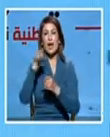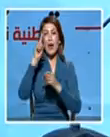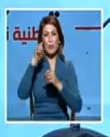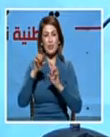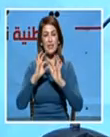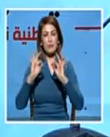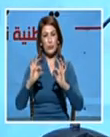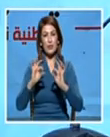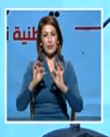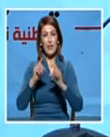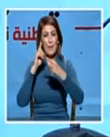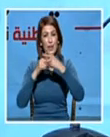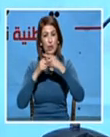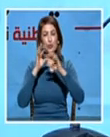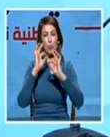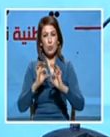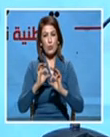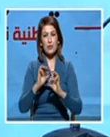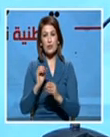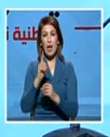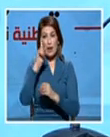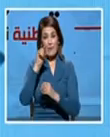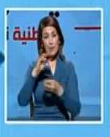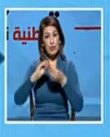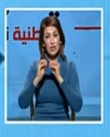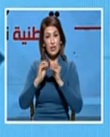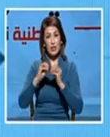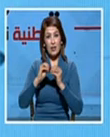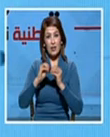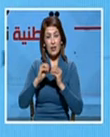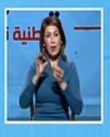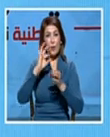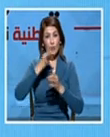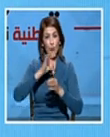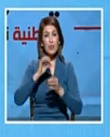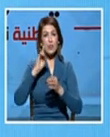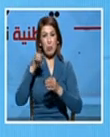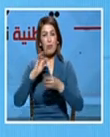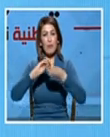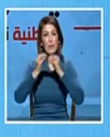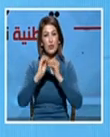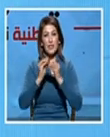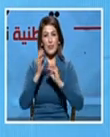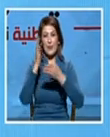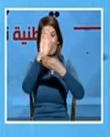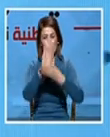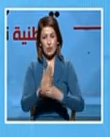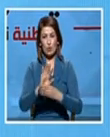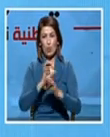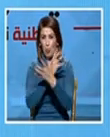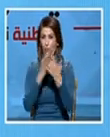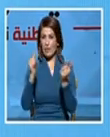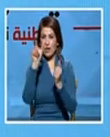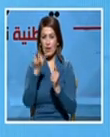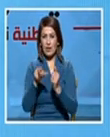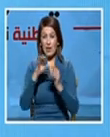ما فماش مشاكل العكس. ما فماش مشاكل، فما مشاكل معلوم، فما مشاكل. المشاكل هي في الوقاية، على خاطر حتى طوى في الوقت